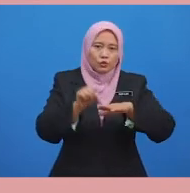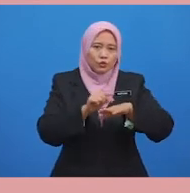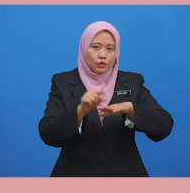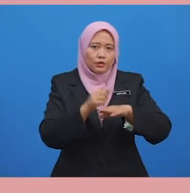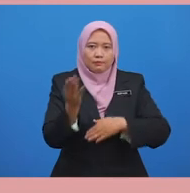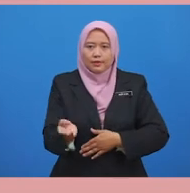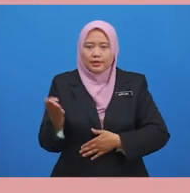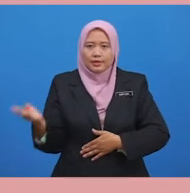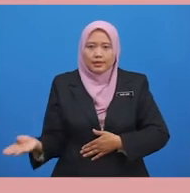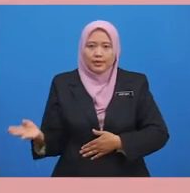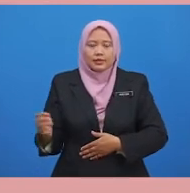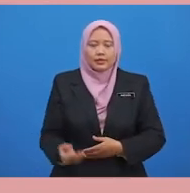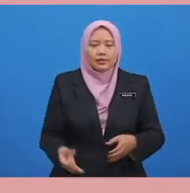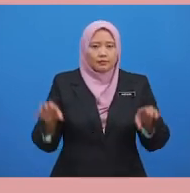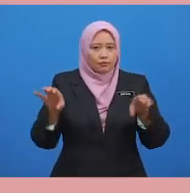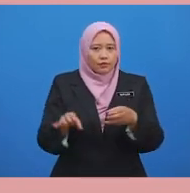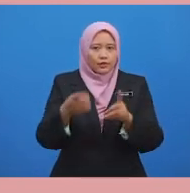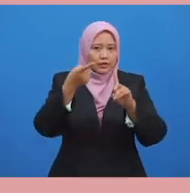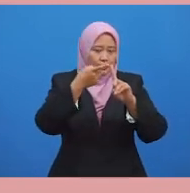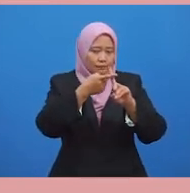diperbuat daripada plastik.